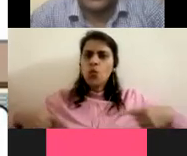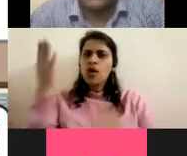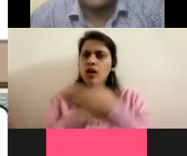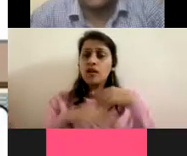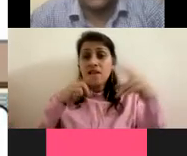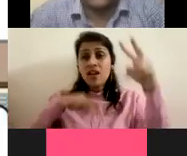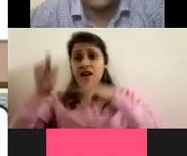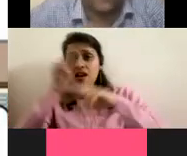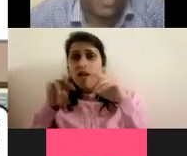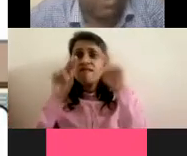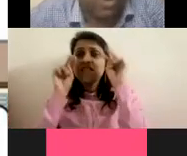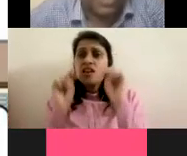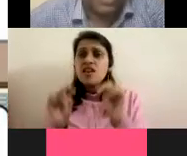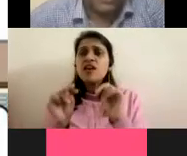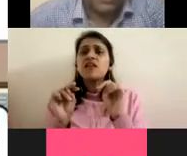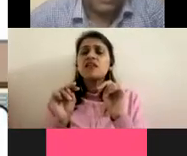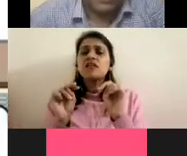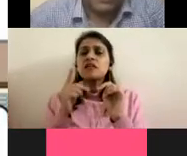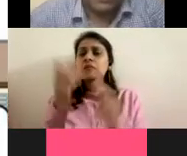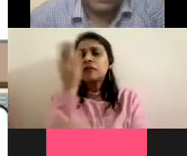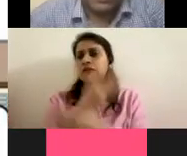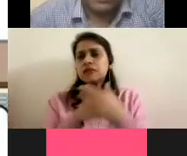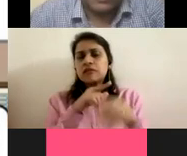है ही इज आस्किंग दिस क्वेश्चन इज दिस फाइन और नॉट